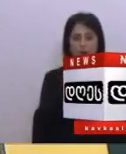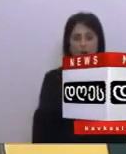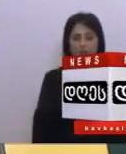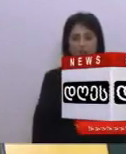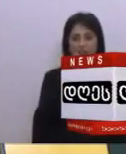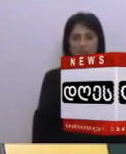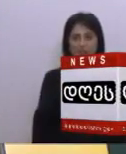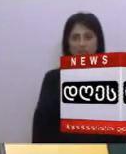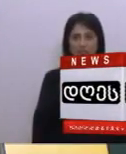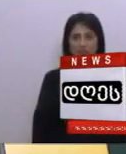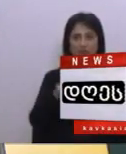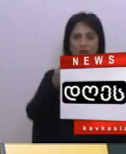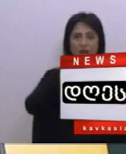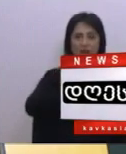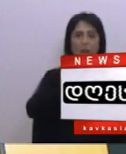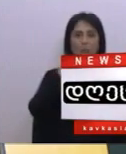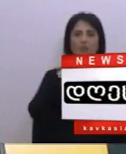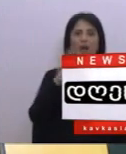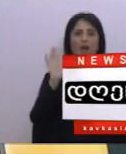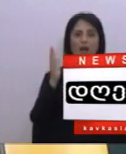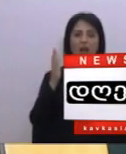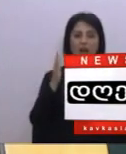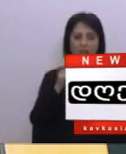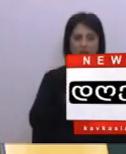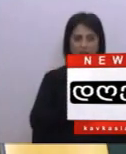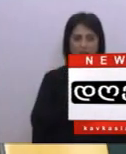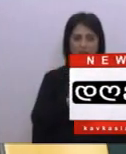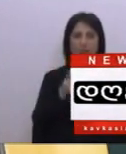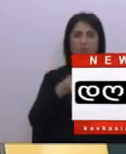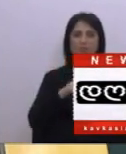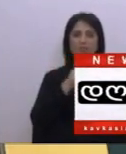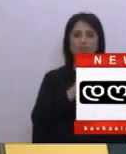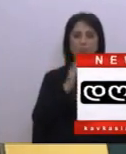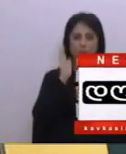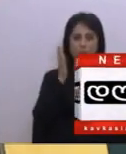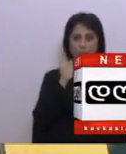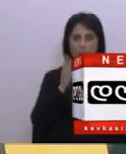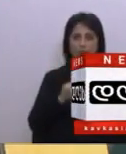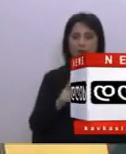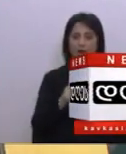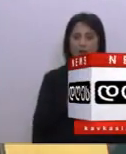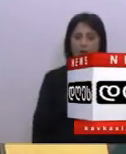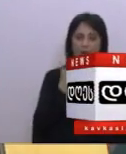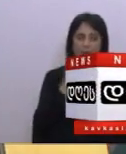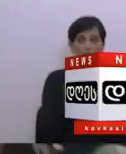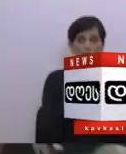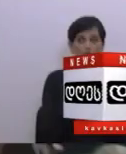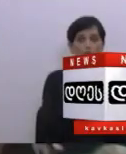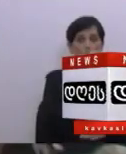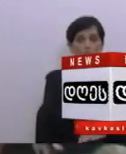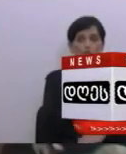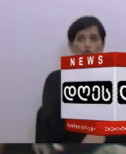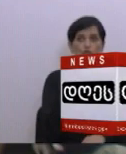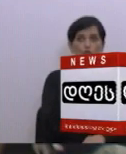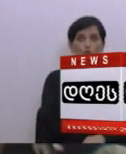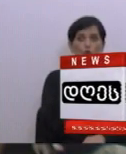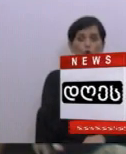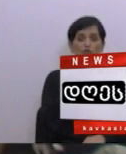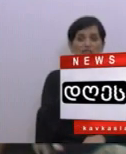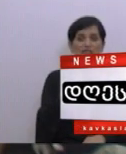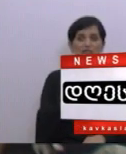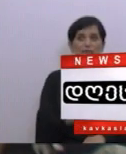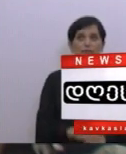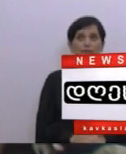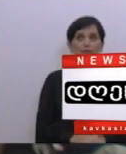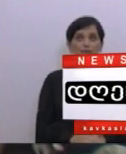წელს გამოდიხართ იძახით, ანაკლიას დავიწყებთ, იმის გაკეთებას დავიწყებთ. რატო არაფერი არ დაიწყეთ ამდენი ხანი? დეპუტატების შეკითხების